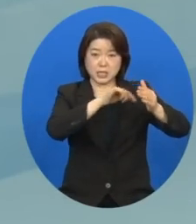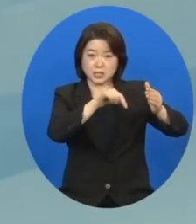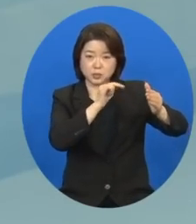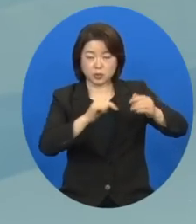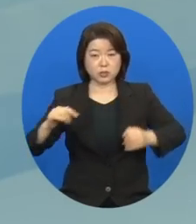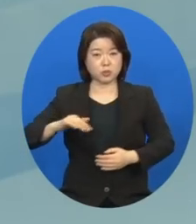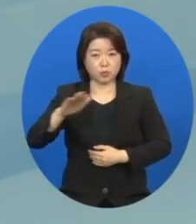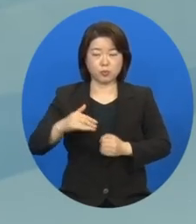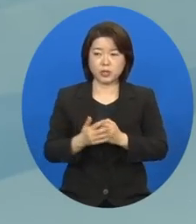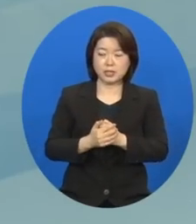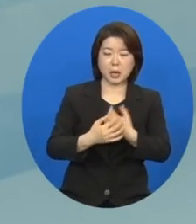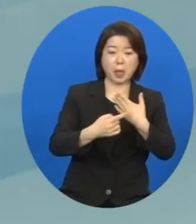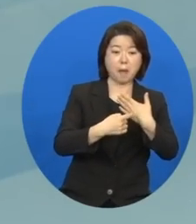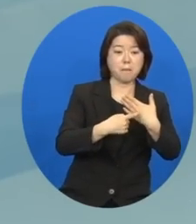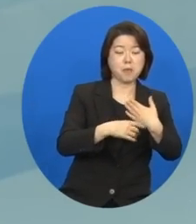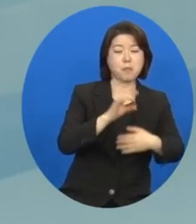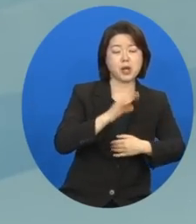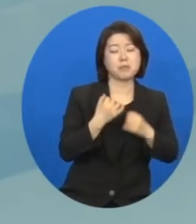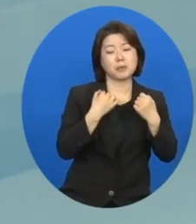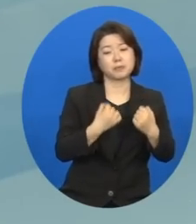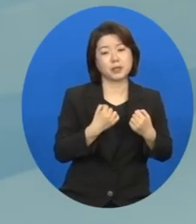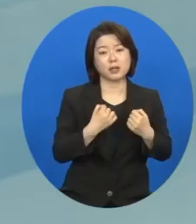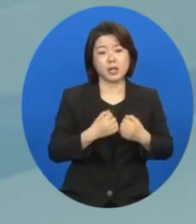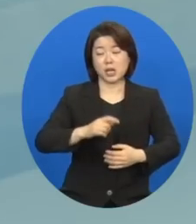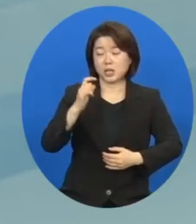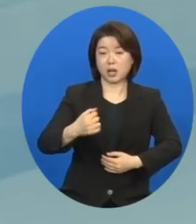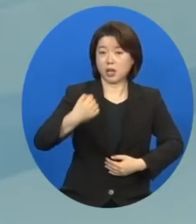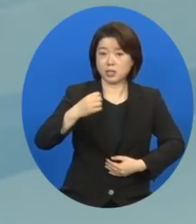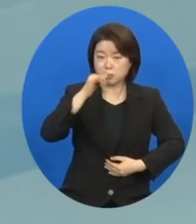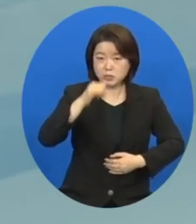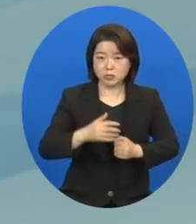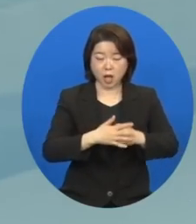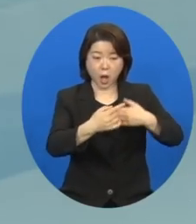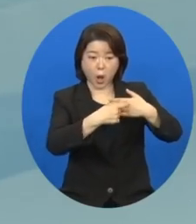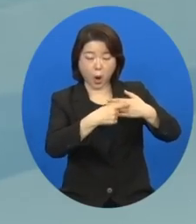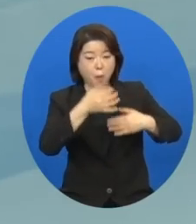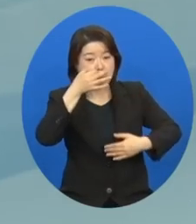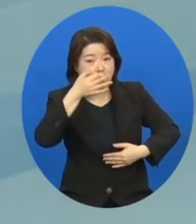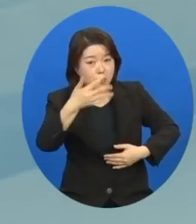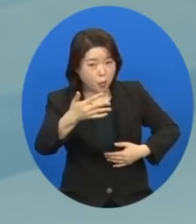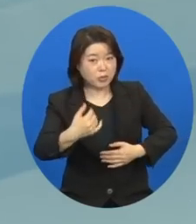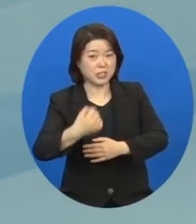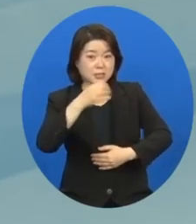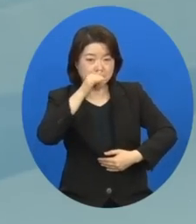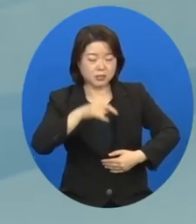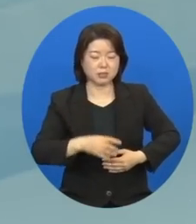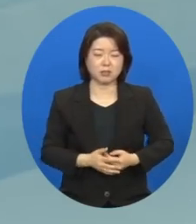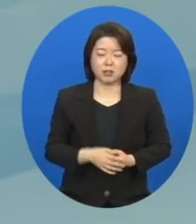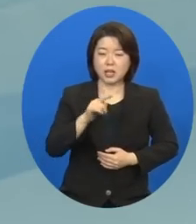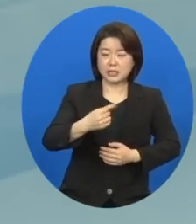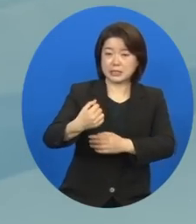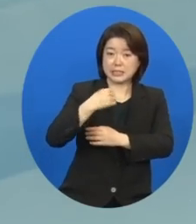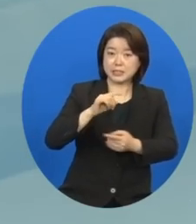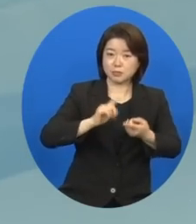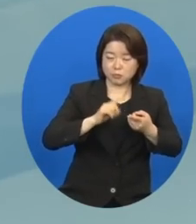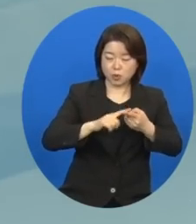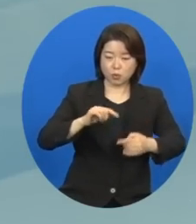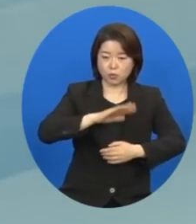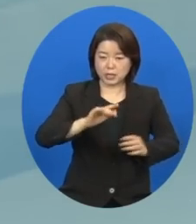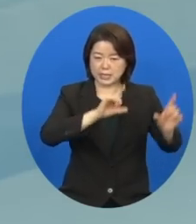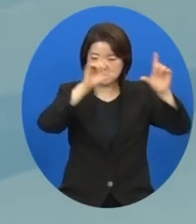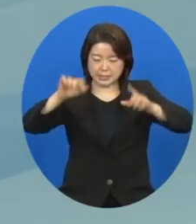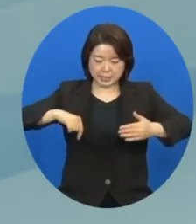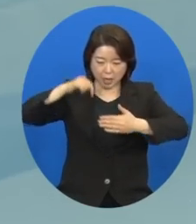우리를 표면에 머물게 만드는 강한 힘이 있습니다. 그러니까 겉만 보게 만드는 힘이 있다는 것이죠. 그 힘들은 우리 삶의 풍성한